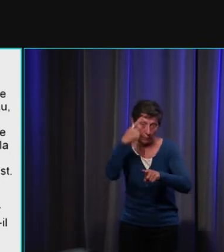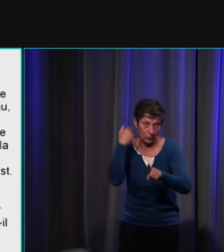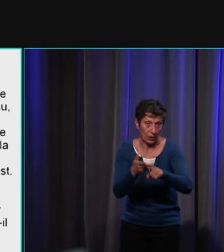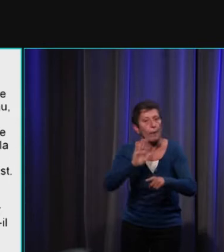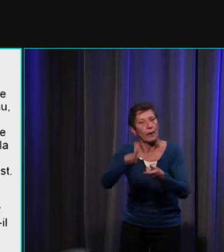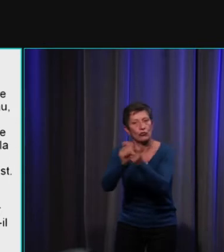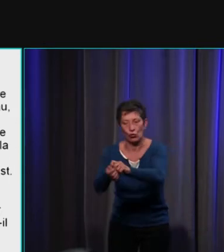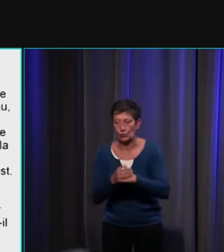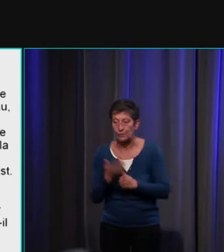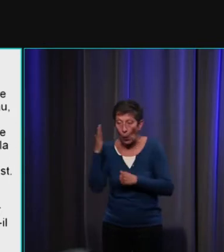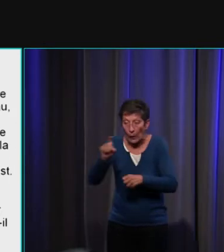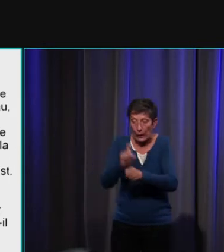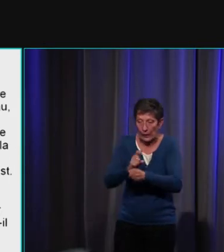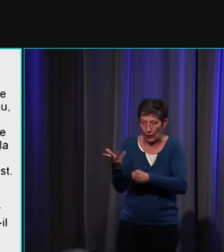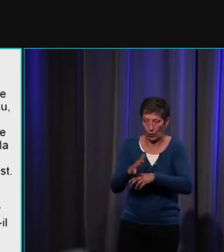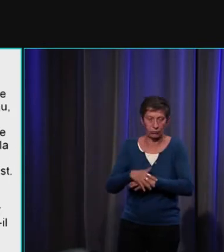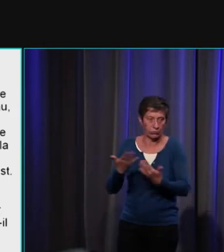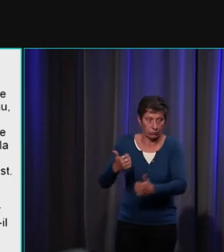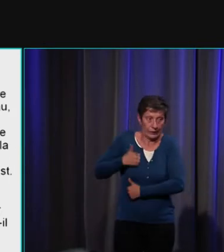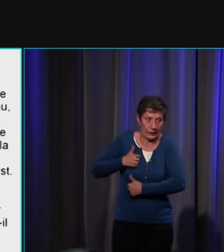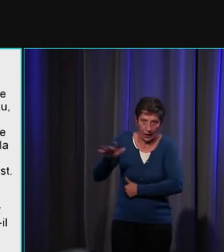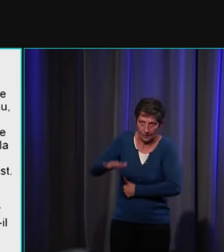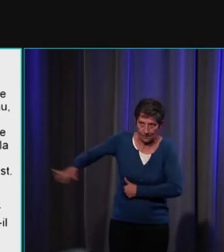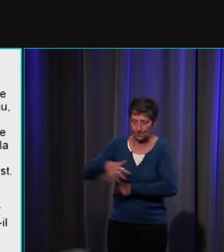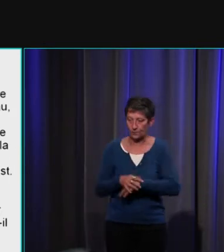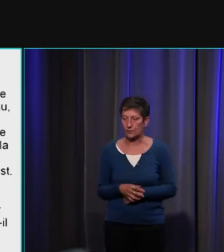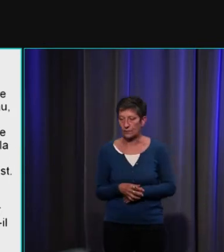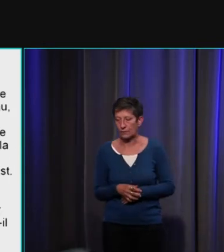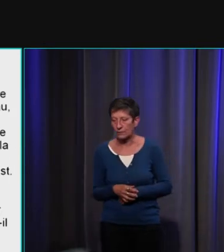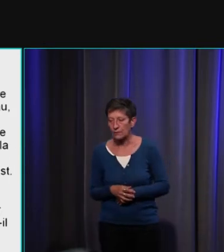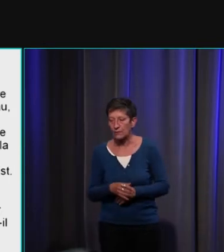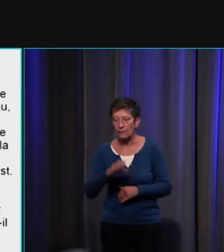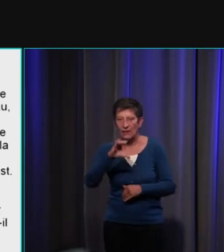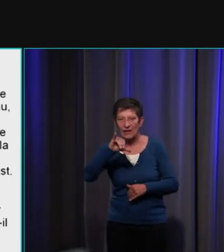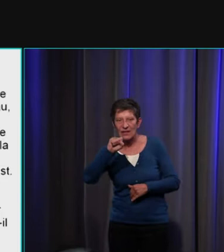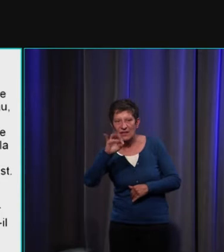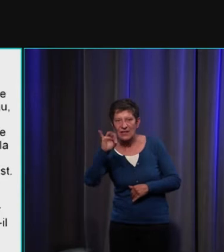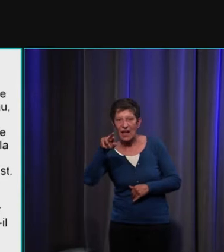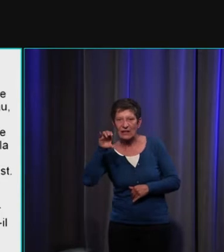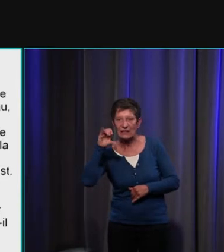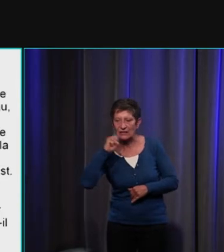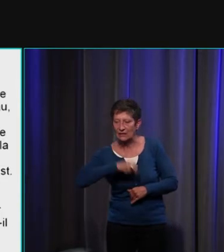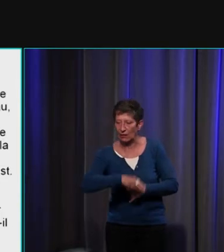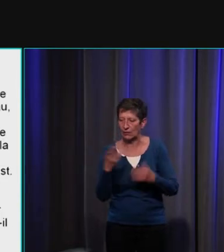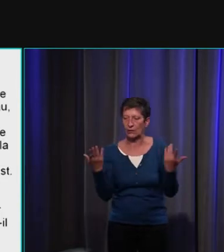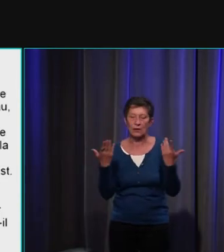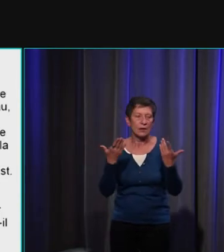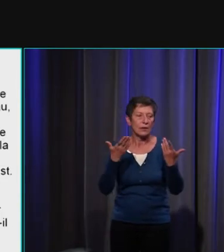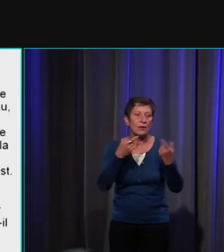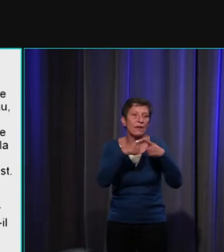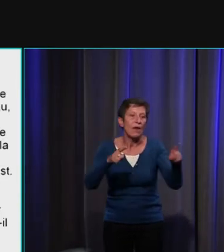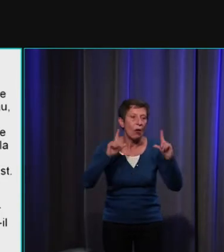c'est la critique bien entendu des ordres militaires alors les cisterciens qui sont très différents des clunisiens malgré tout